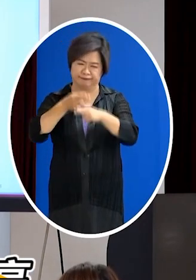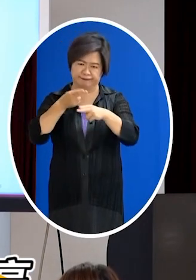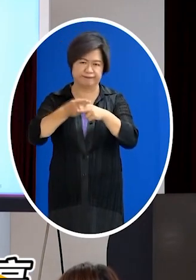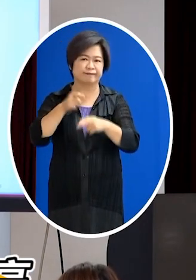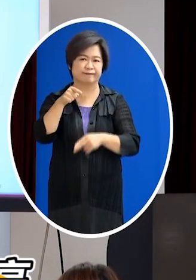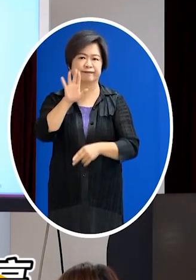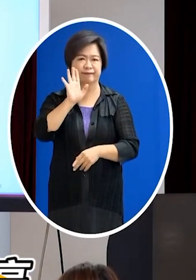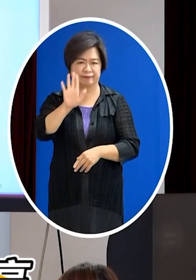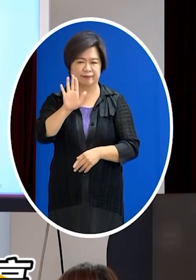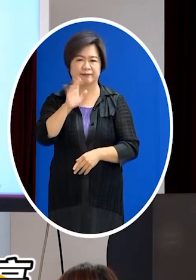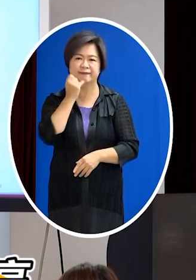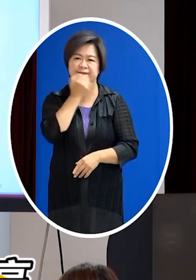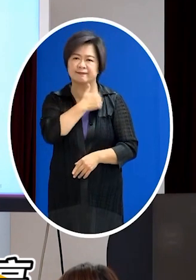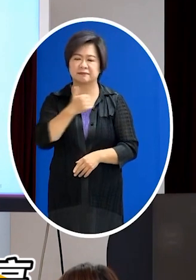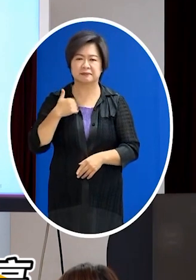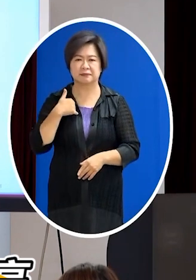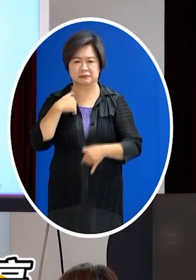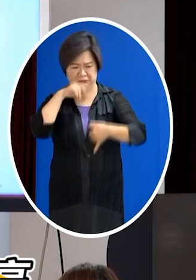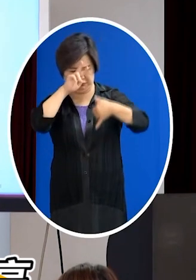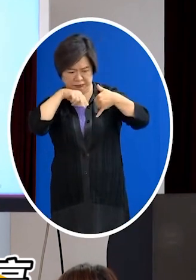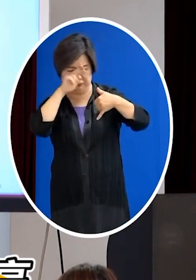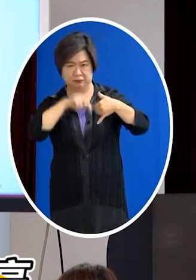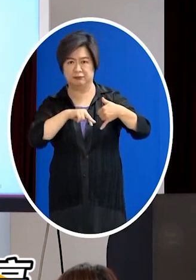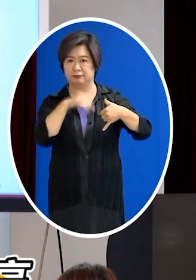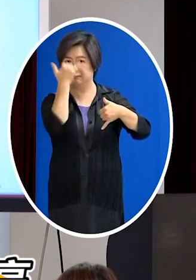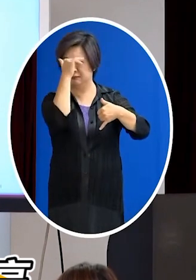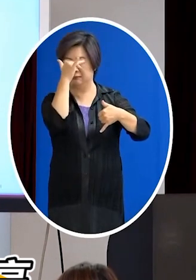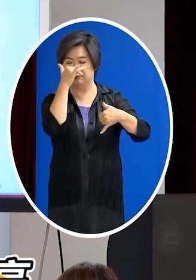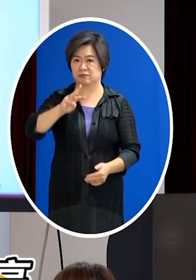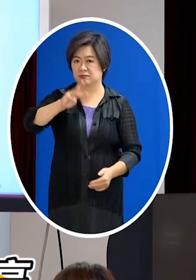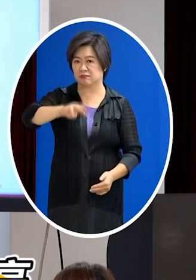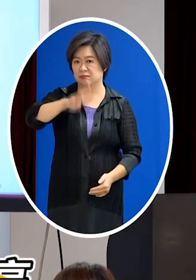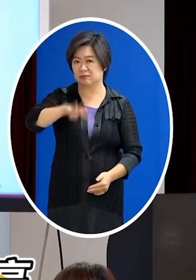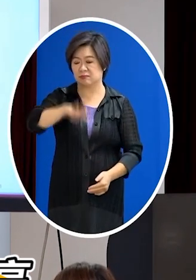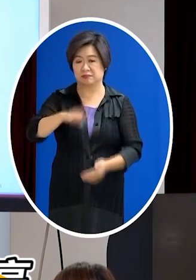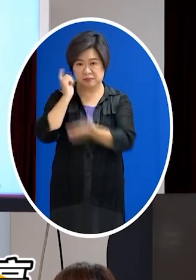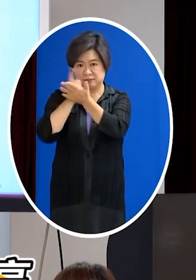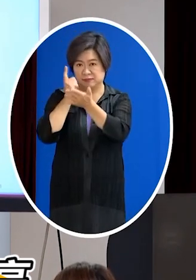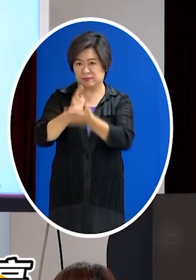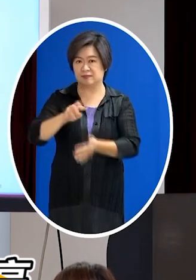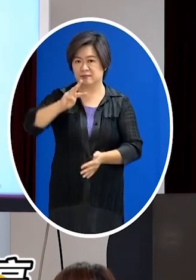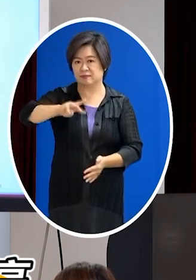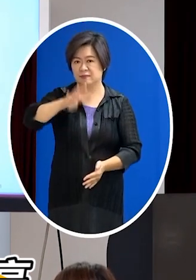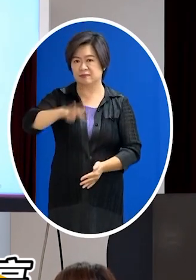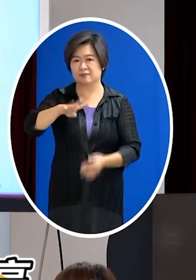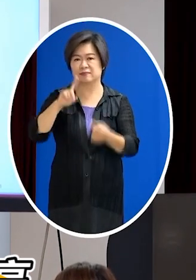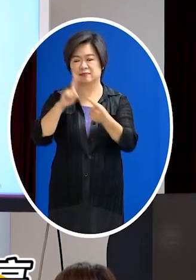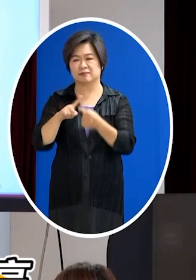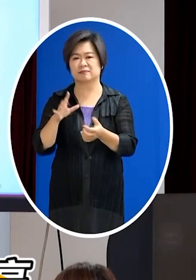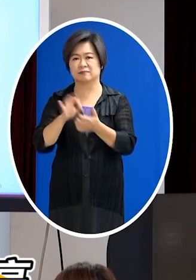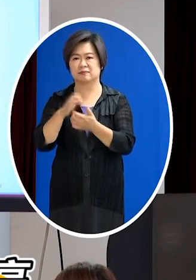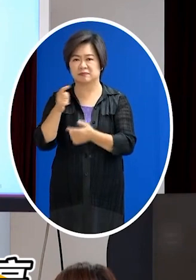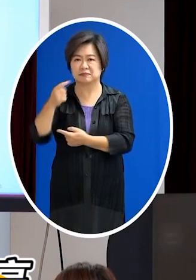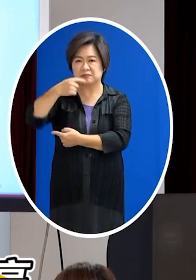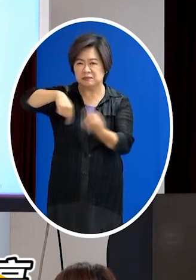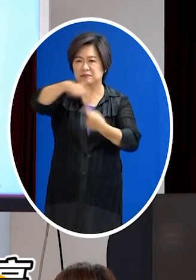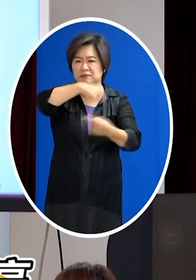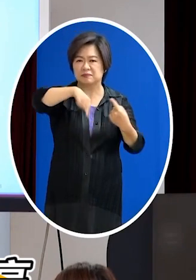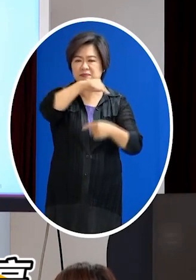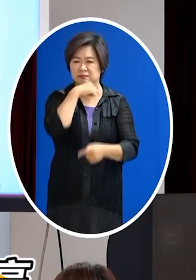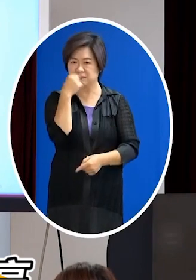说可能会有一些无症状的被漏在外面，每天3000-4000人，然后循环给这几个